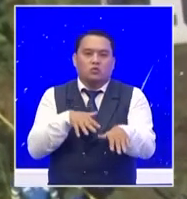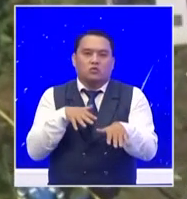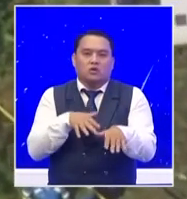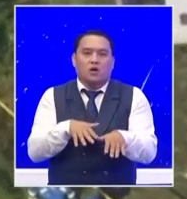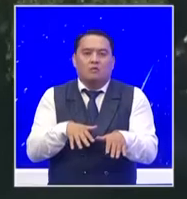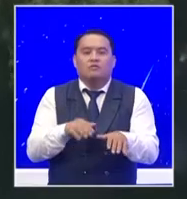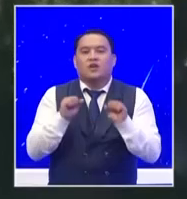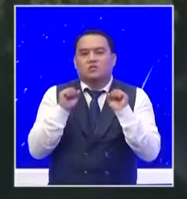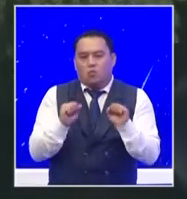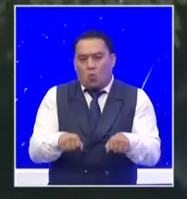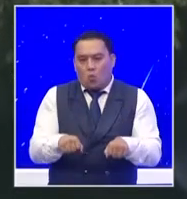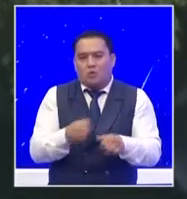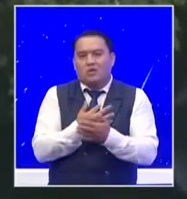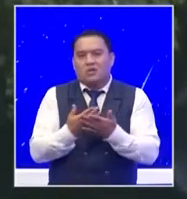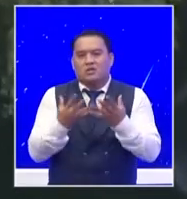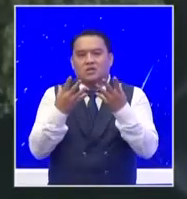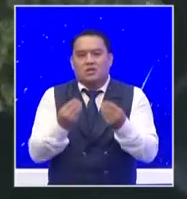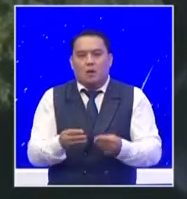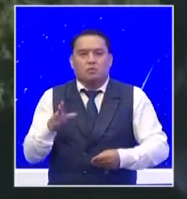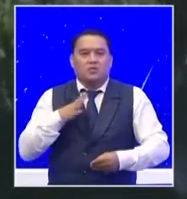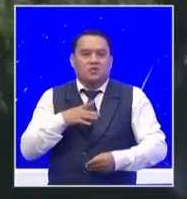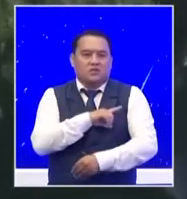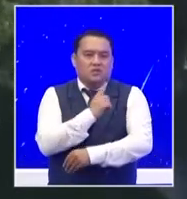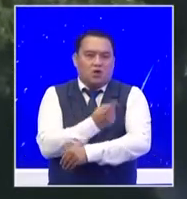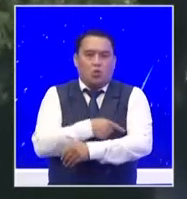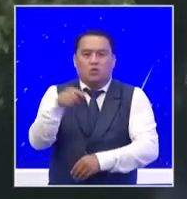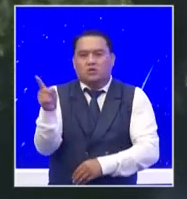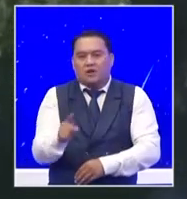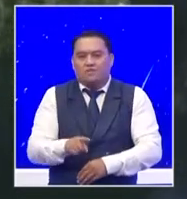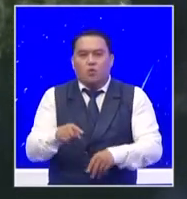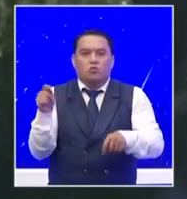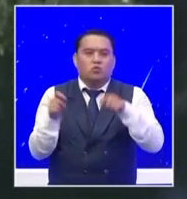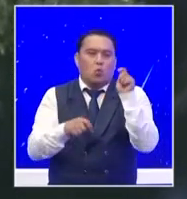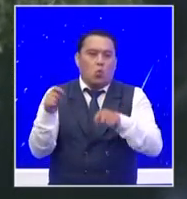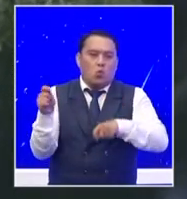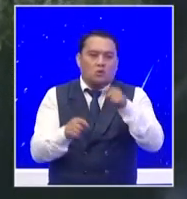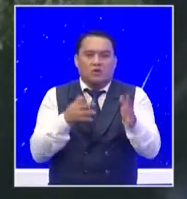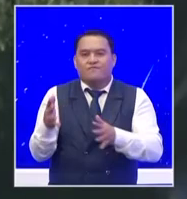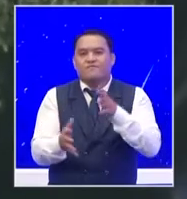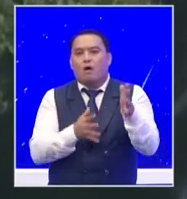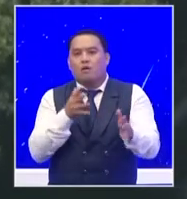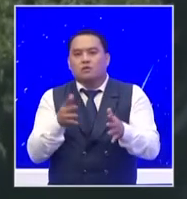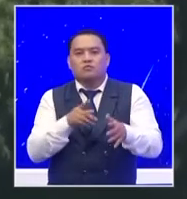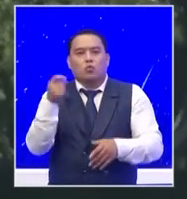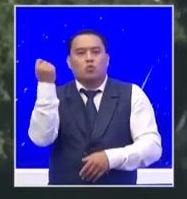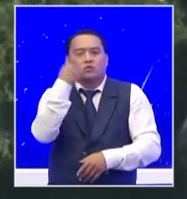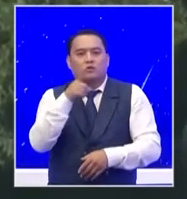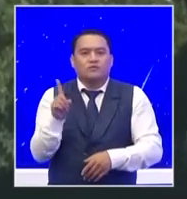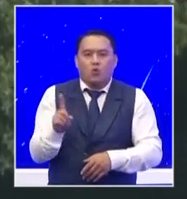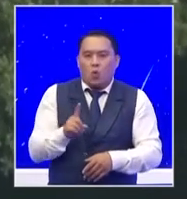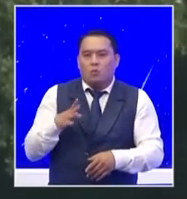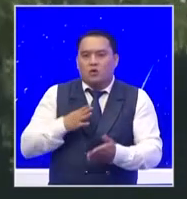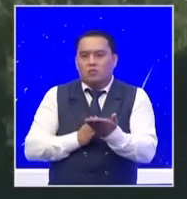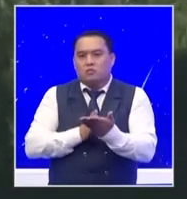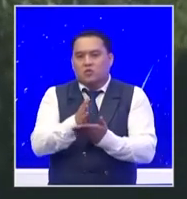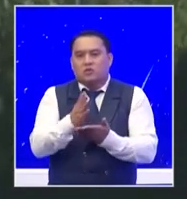размыв полотна. Предыдущие несколько дней в этом районе были грозы с проливными дождями и сильным ветром. Стало известно, что экспресс следовал